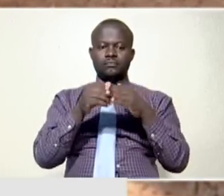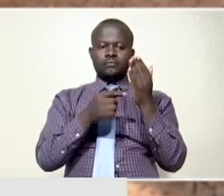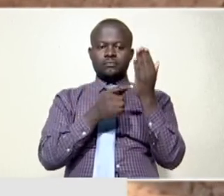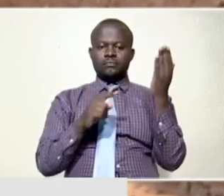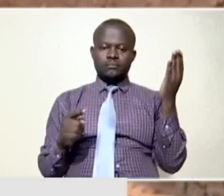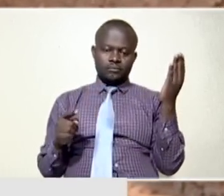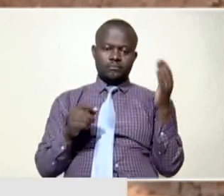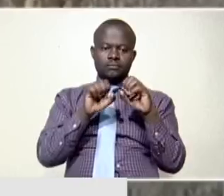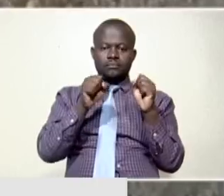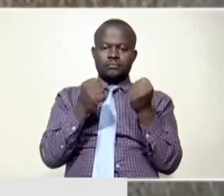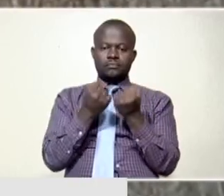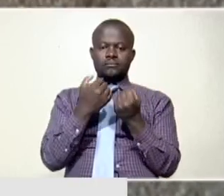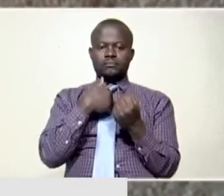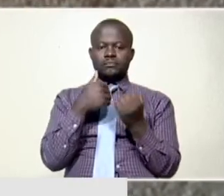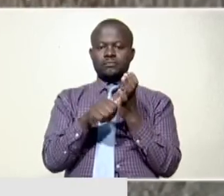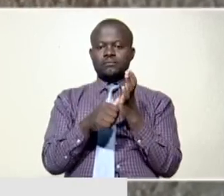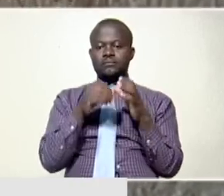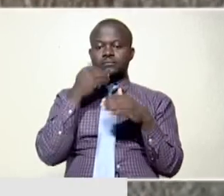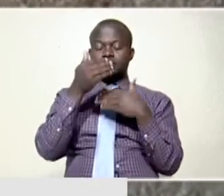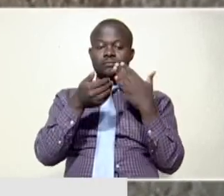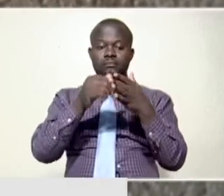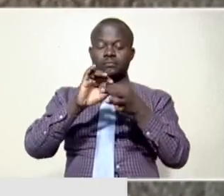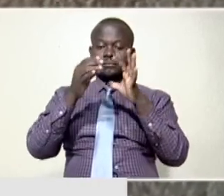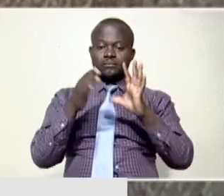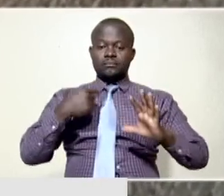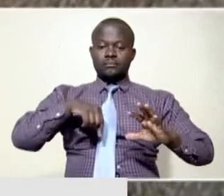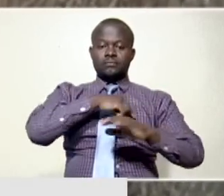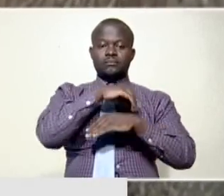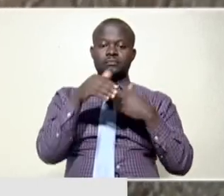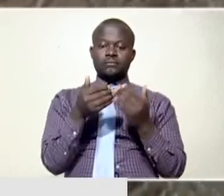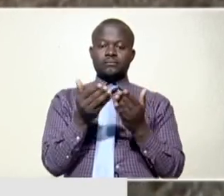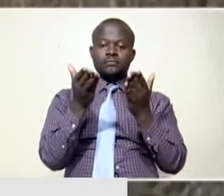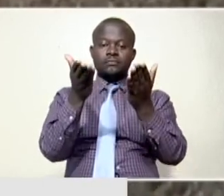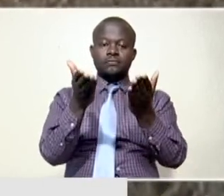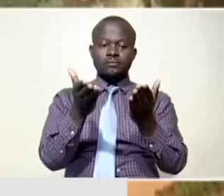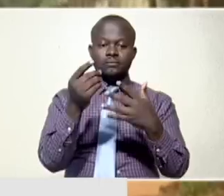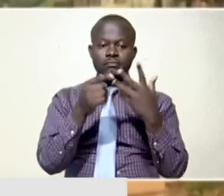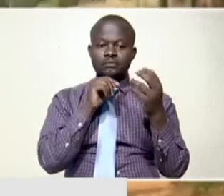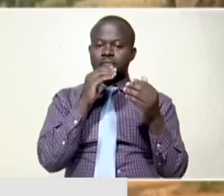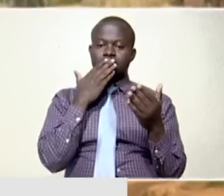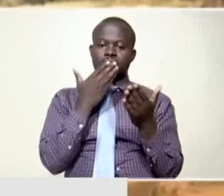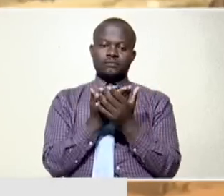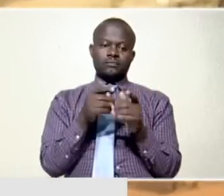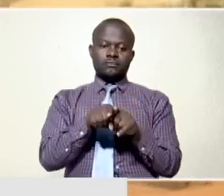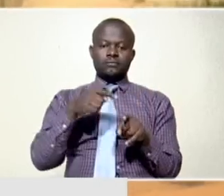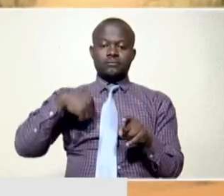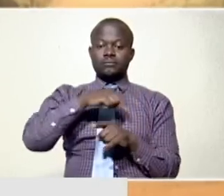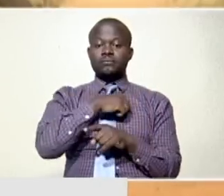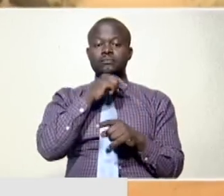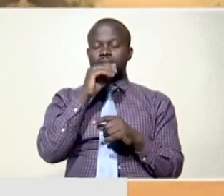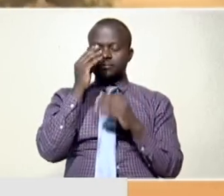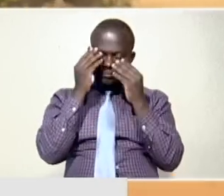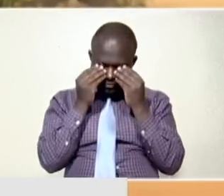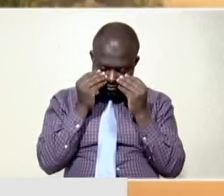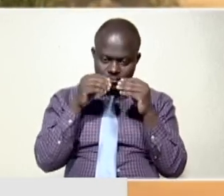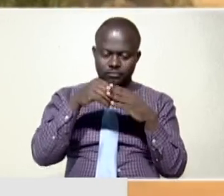sisiteme yagize ikibazo. Kuba abafatanyabikorwa bacu aho ngaho ibintu bitameze neza natwe ntabwo dusinzira. Ni